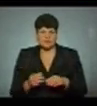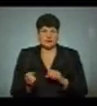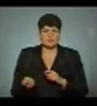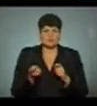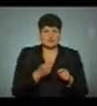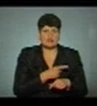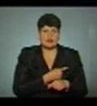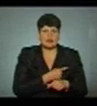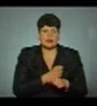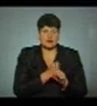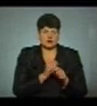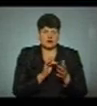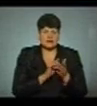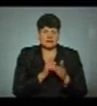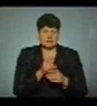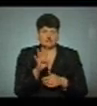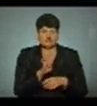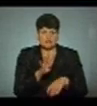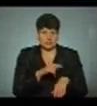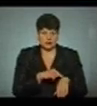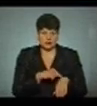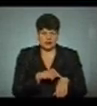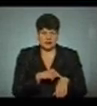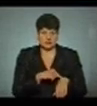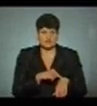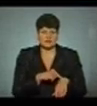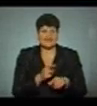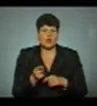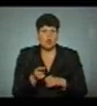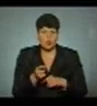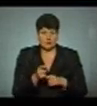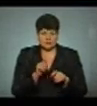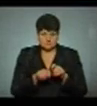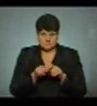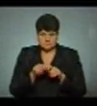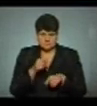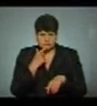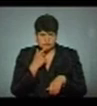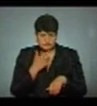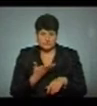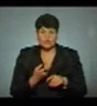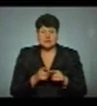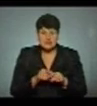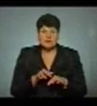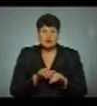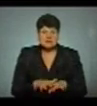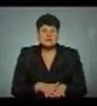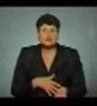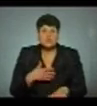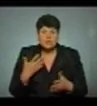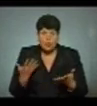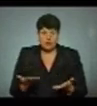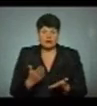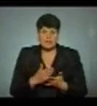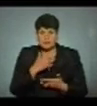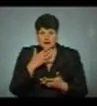лабораторний центр, там 4 години для того, щоб провести. В Тернополі такі, так, в Тернополі, так. Тому оцей процес займає дуже довго, і, ну, багато є з